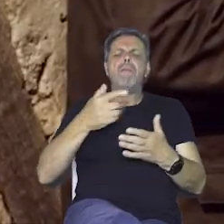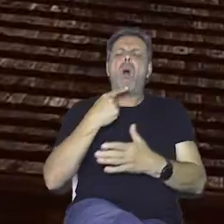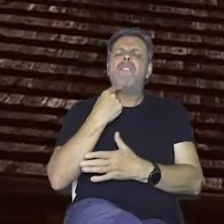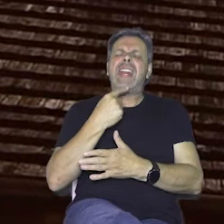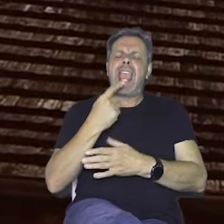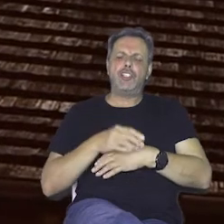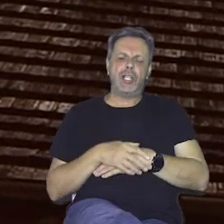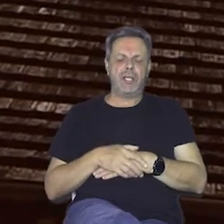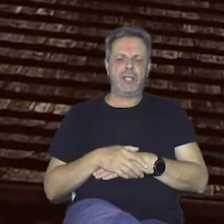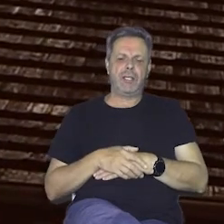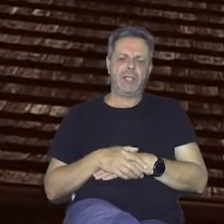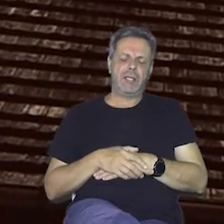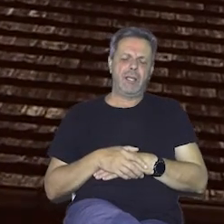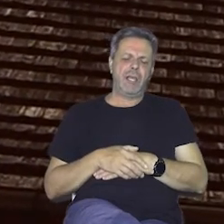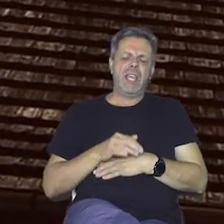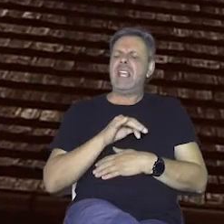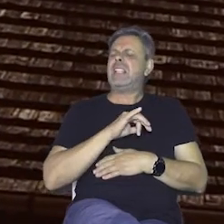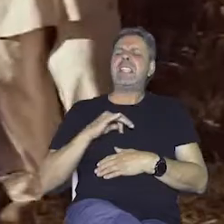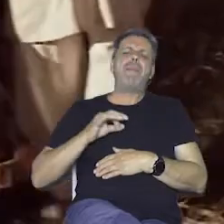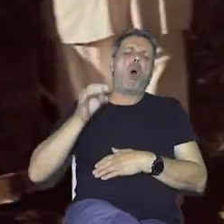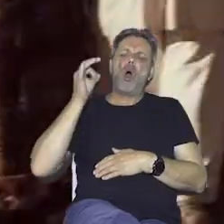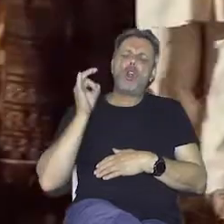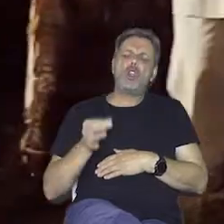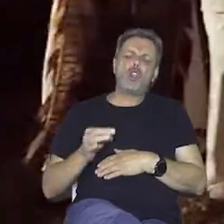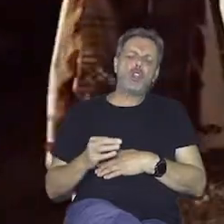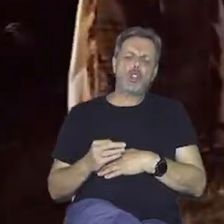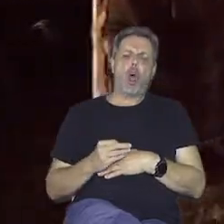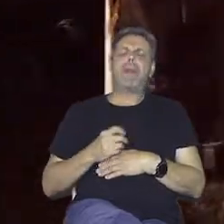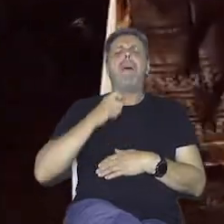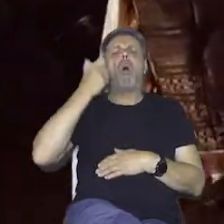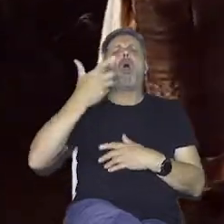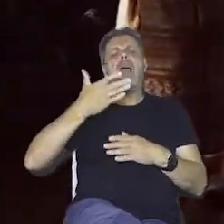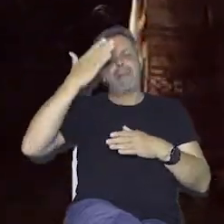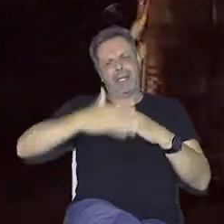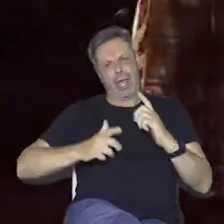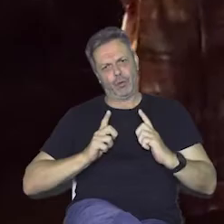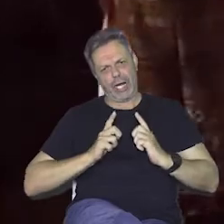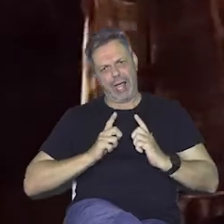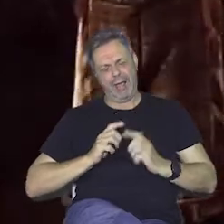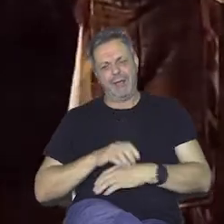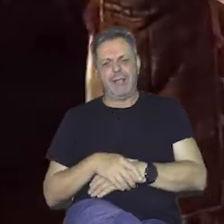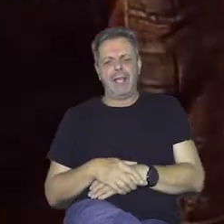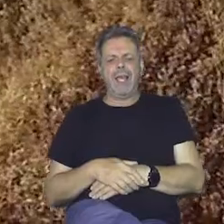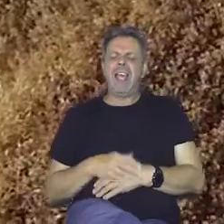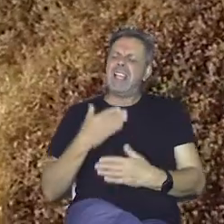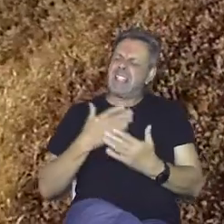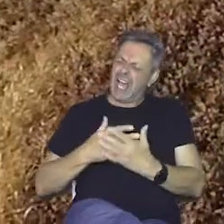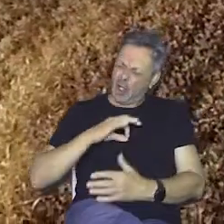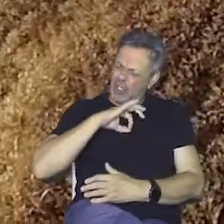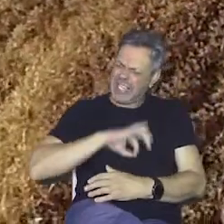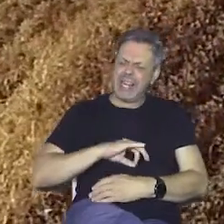riječi, samo dobre Bog na kraju čeka. Zato,